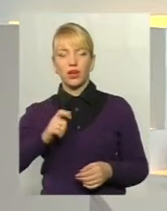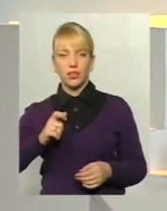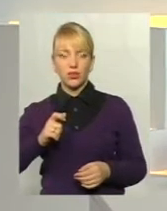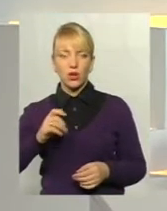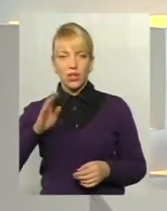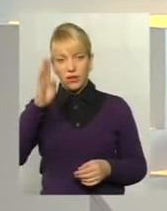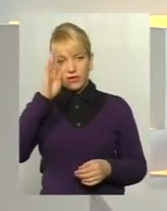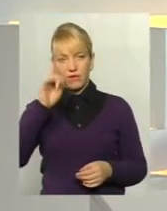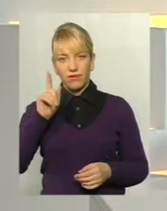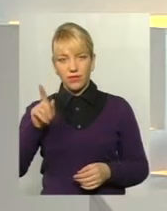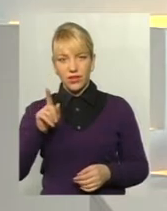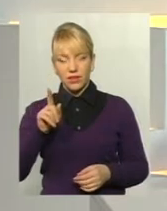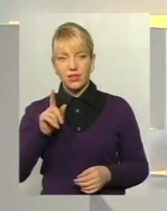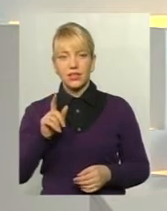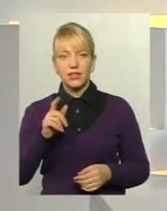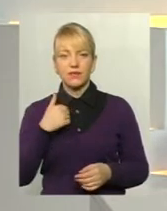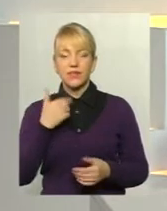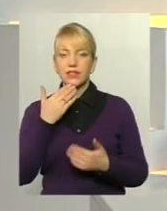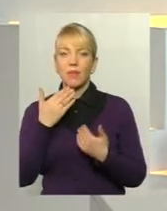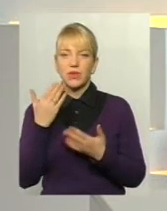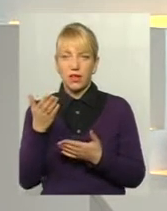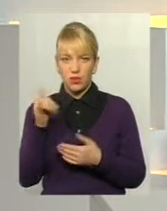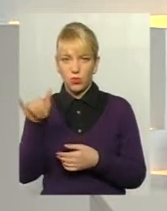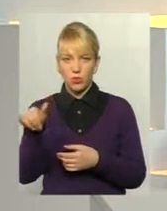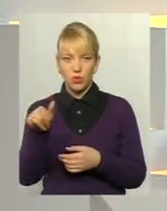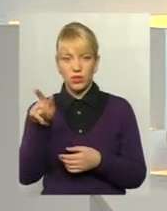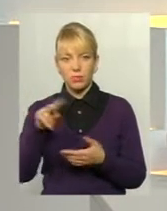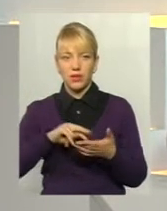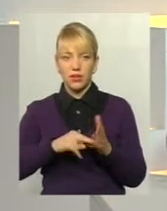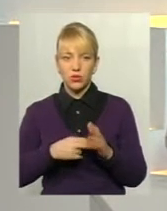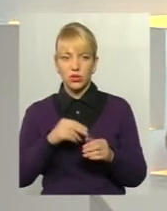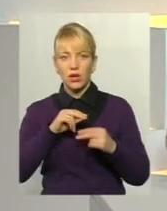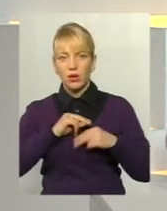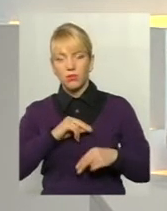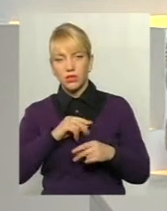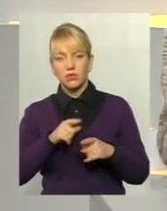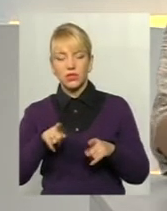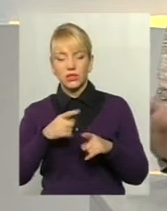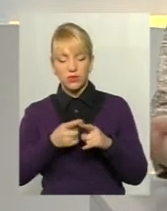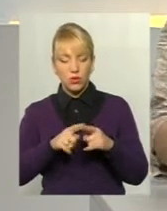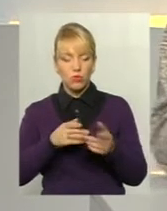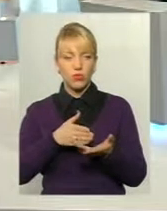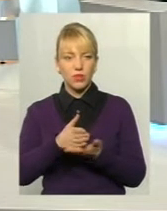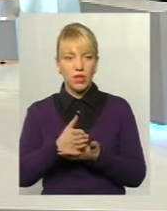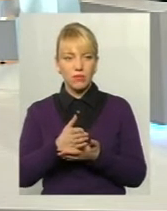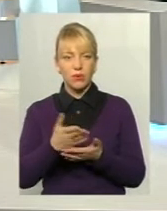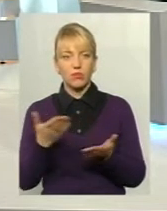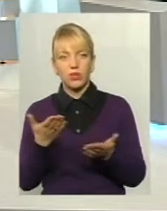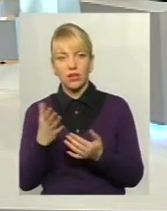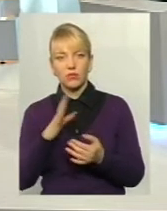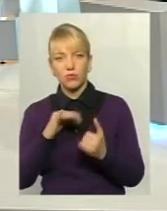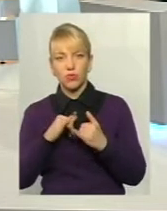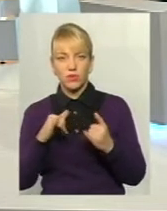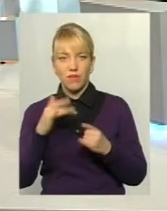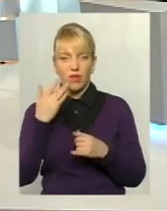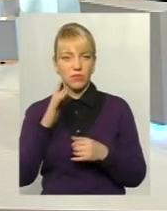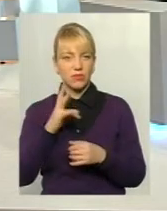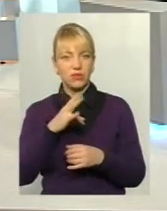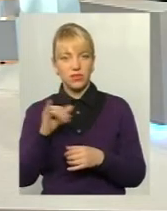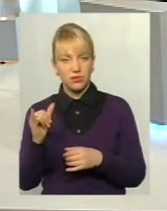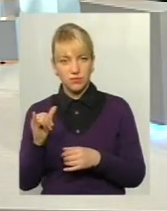він запитала його, ти плануєш там працювати в тому напрямку, який от там розвивав в Америці?